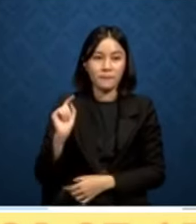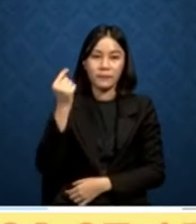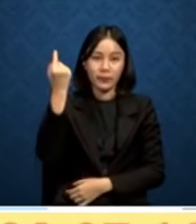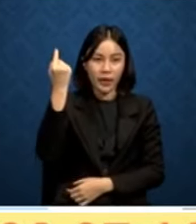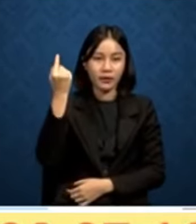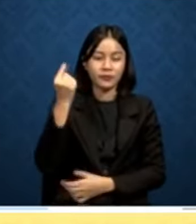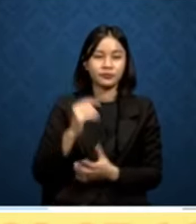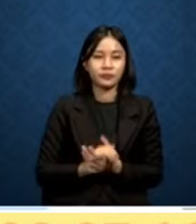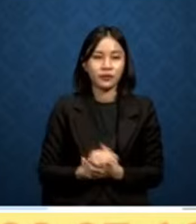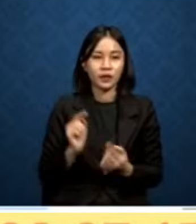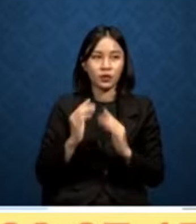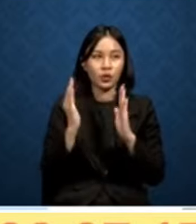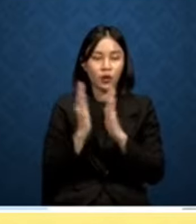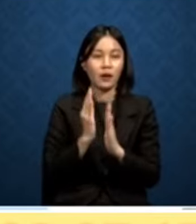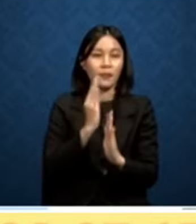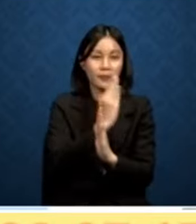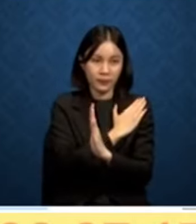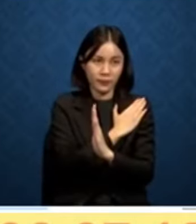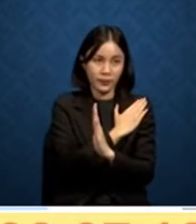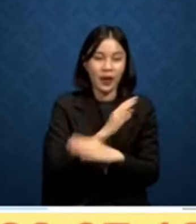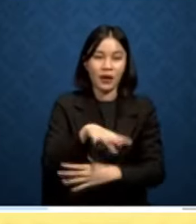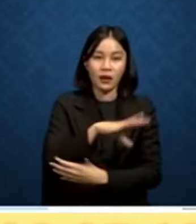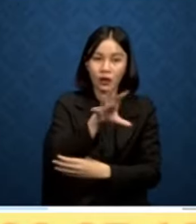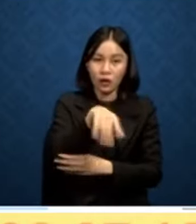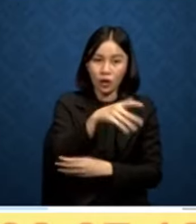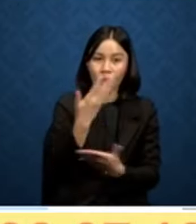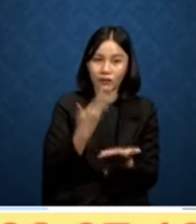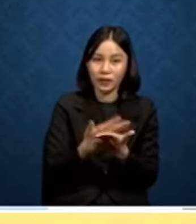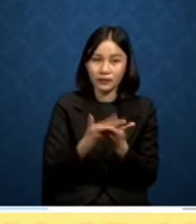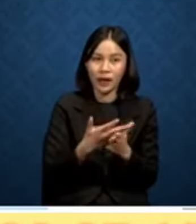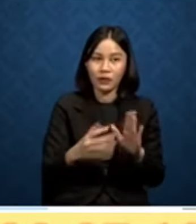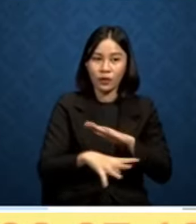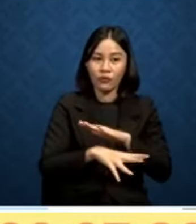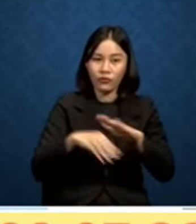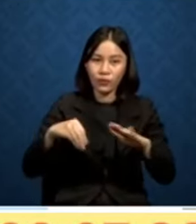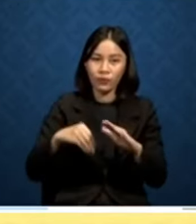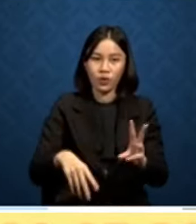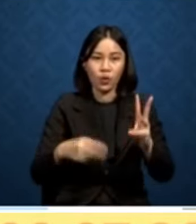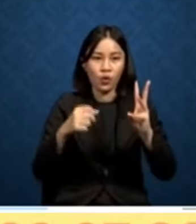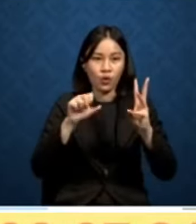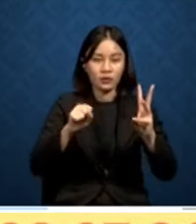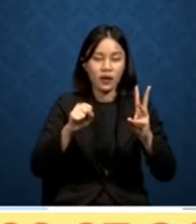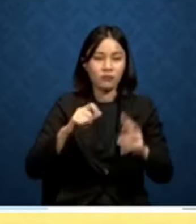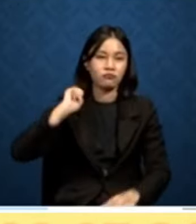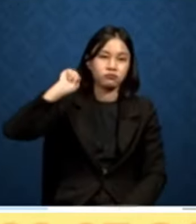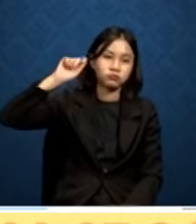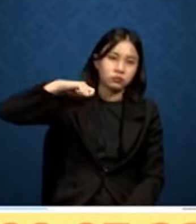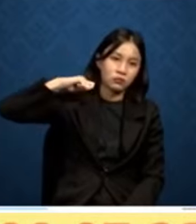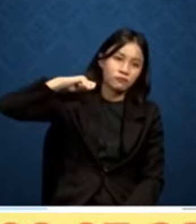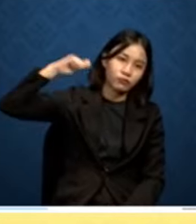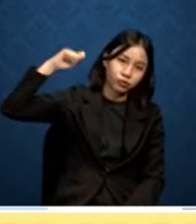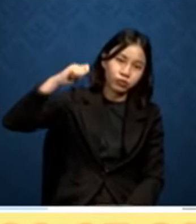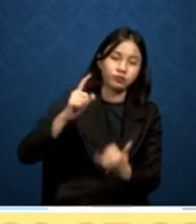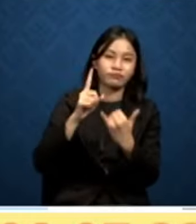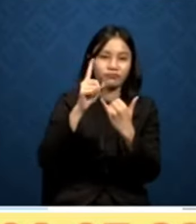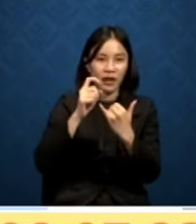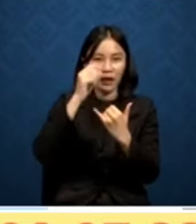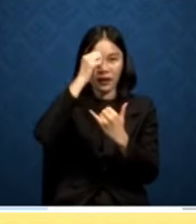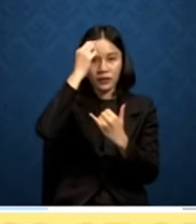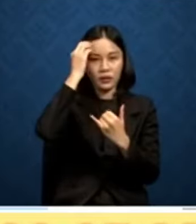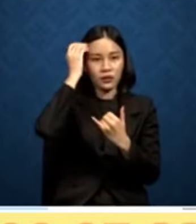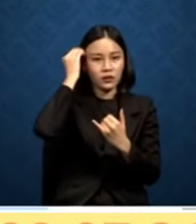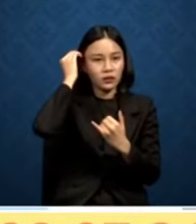ยพระทถูกหลอกเงินไปเนี่ย6 แนกบาท ท่ผูดคอตาย อะไรอยนี้ผมคิวามัน...